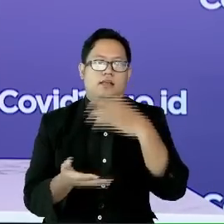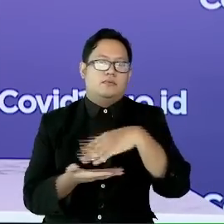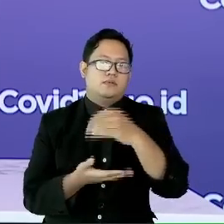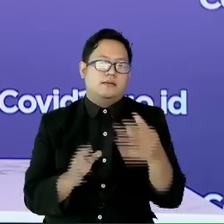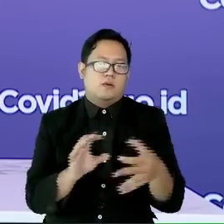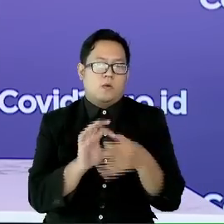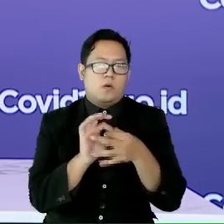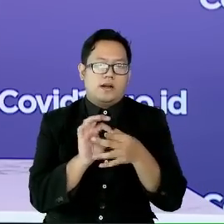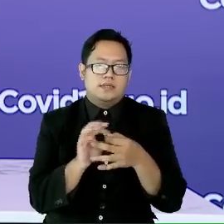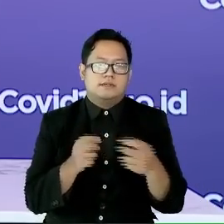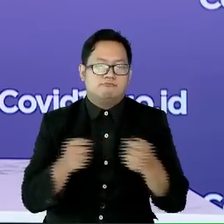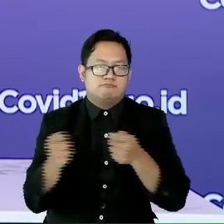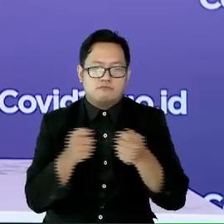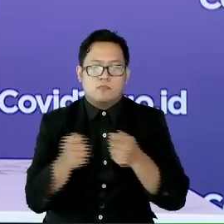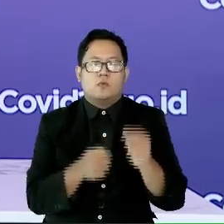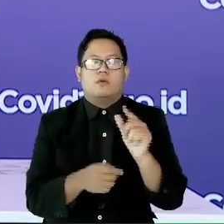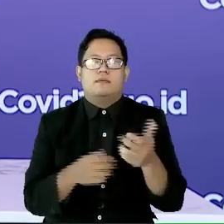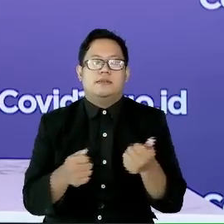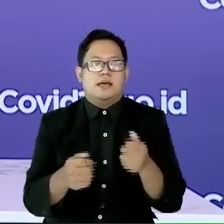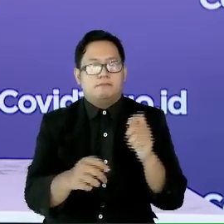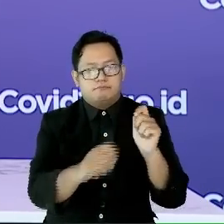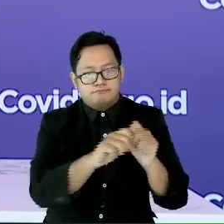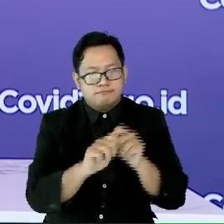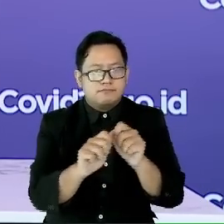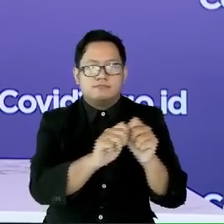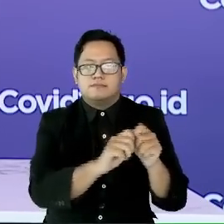agar dapat ditangani sesegera mungkin.